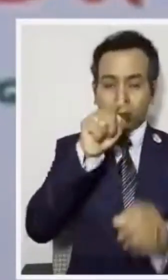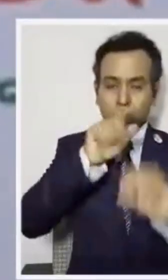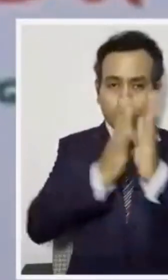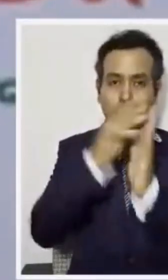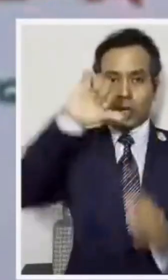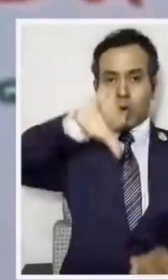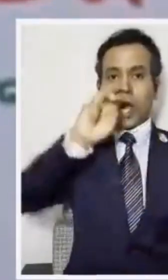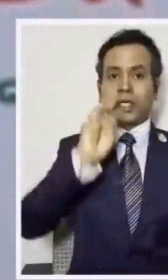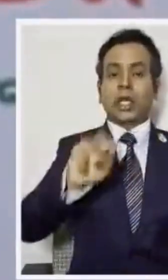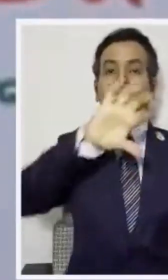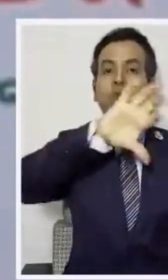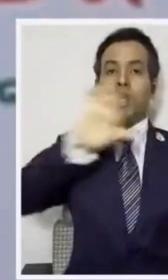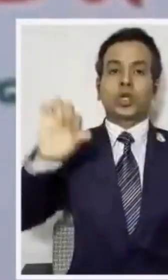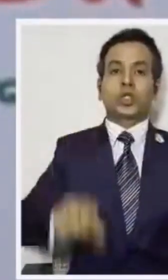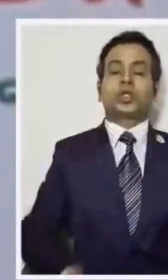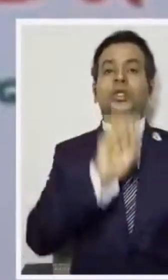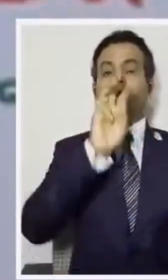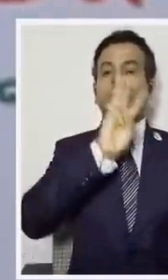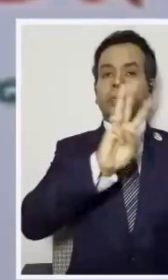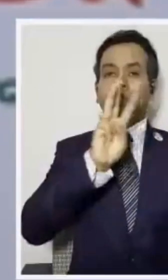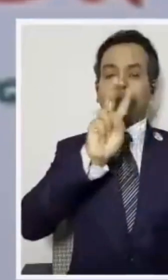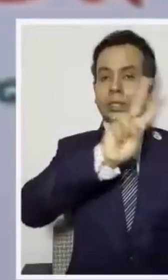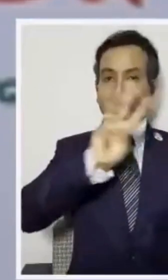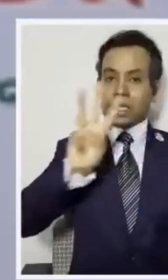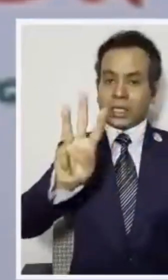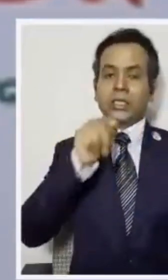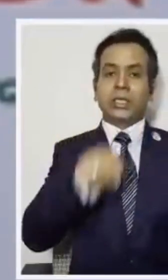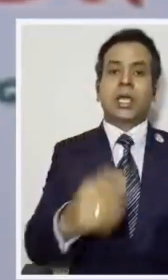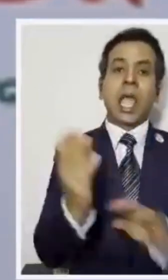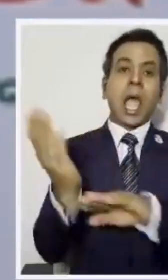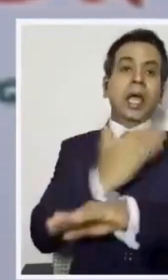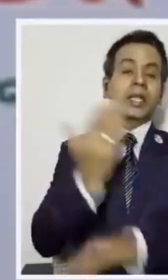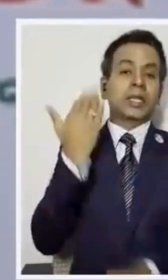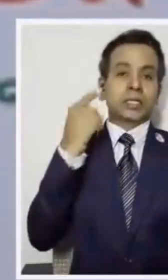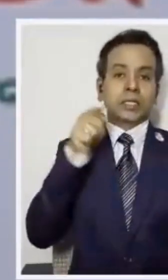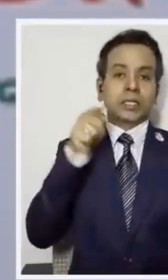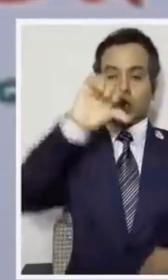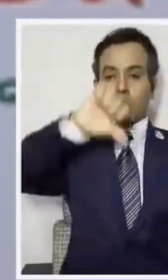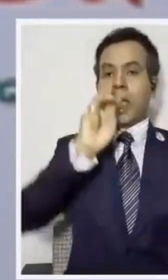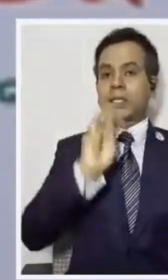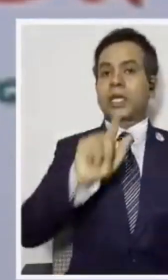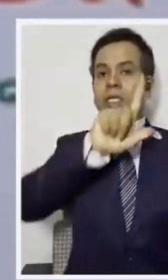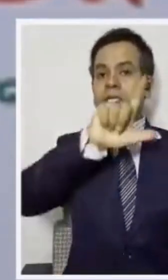সহ 9,788টি, এ পর্যন্ত নমুনা পরীক্ষা